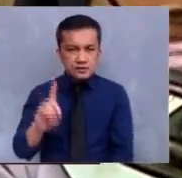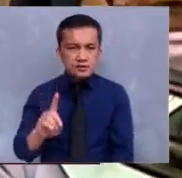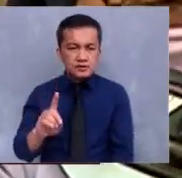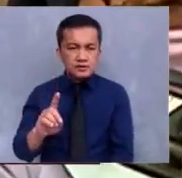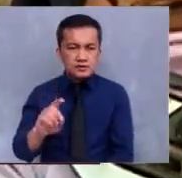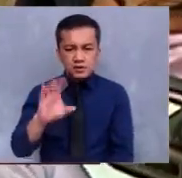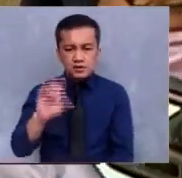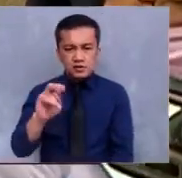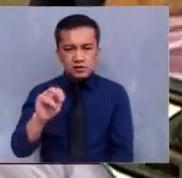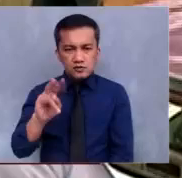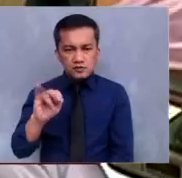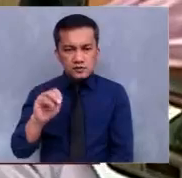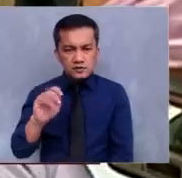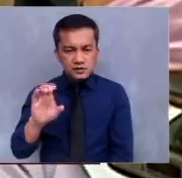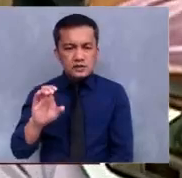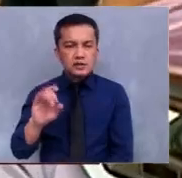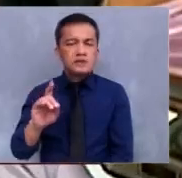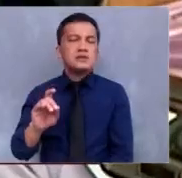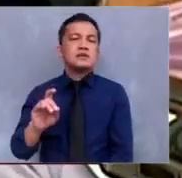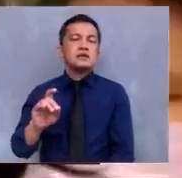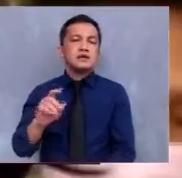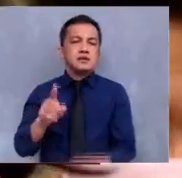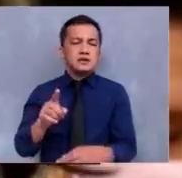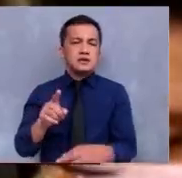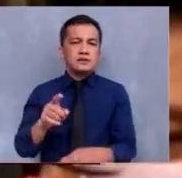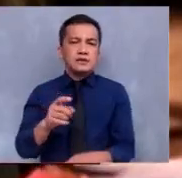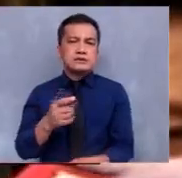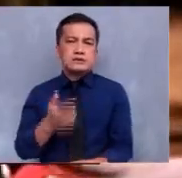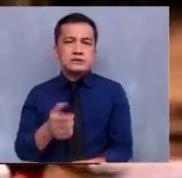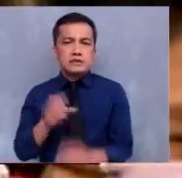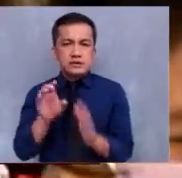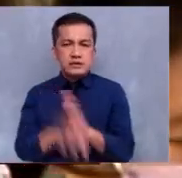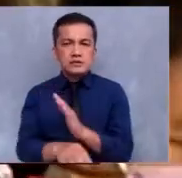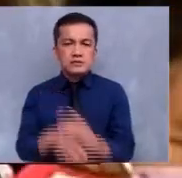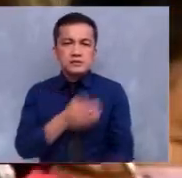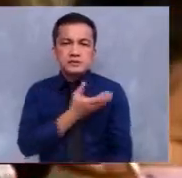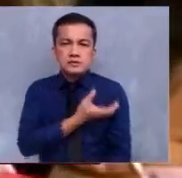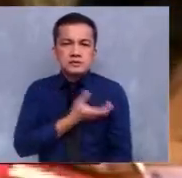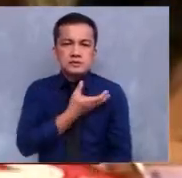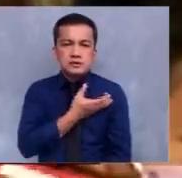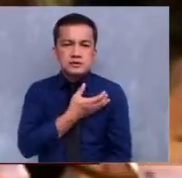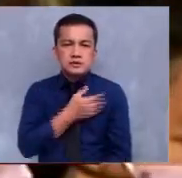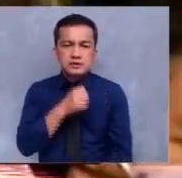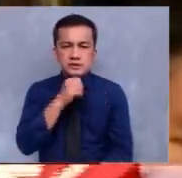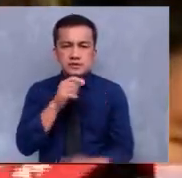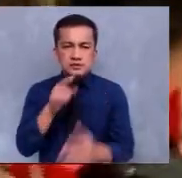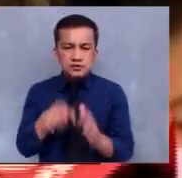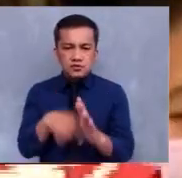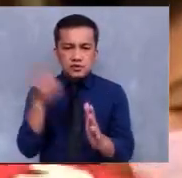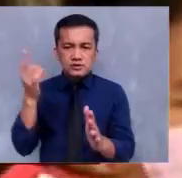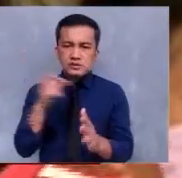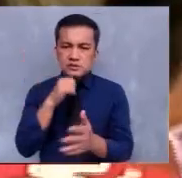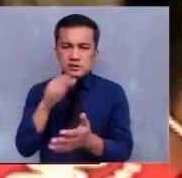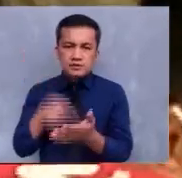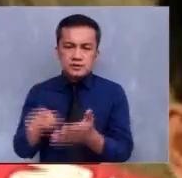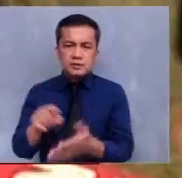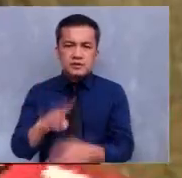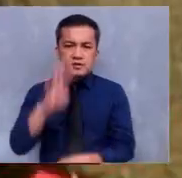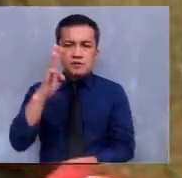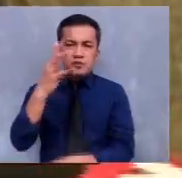convicted of a crime involving moral turpitude. Hindi lamang isang beses siya hindi nagbayad. Apat na